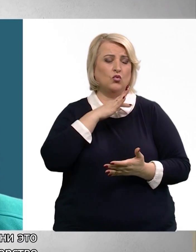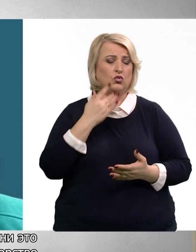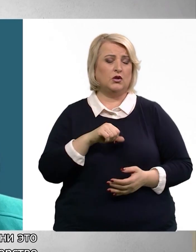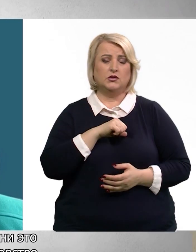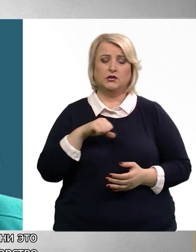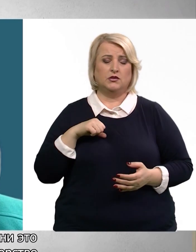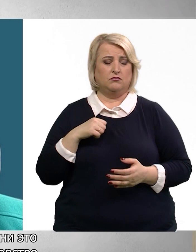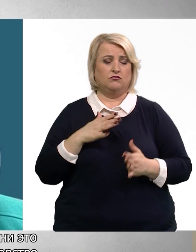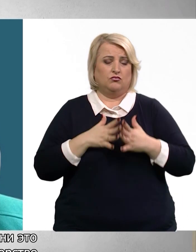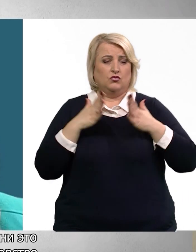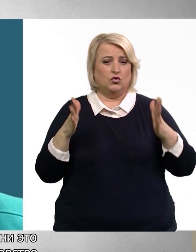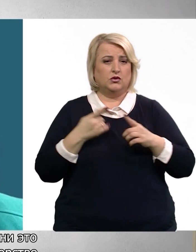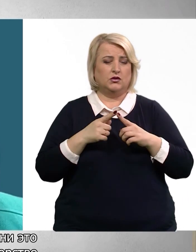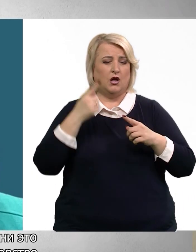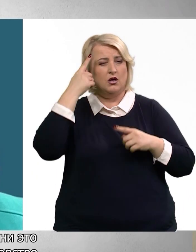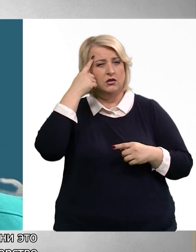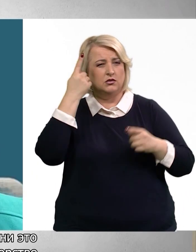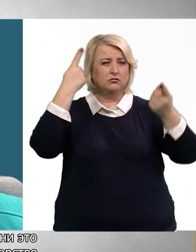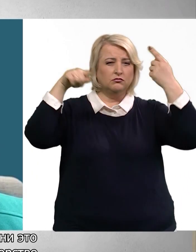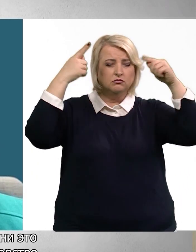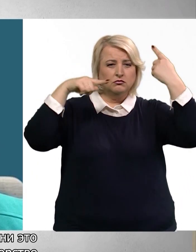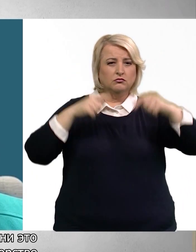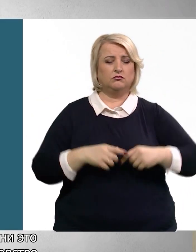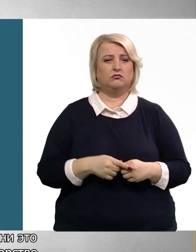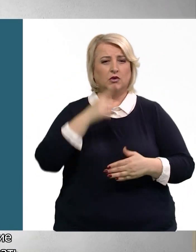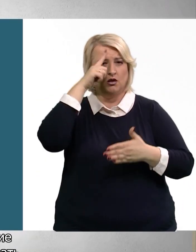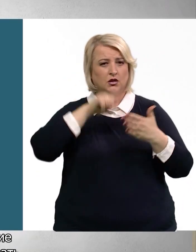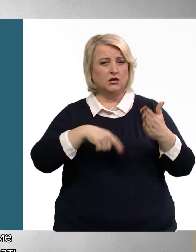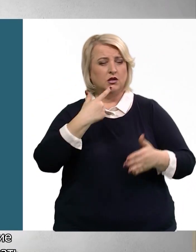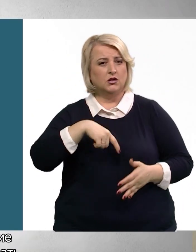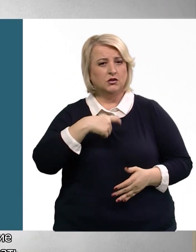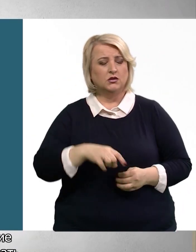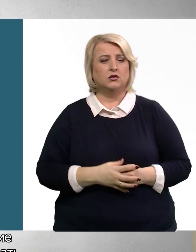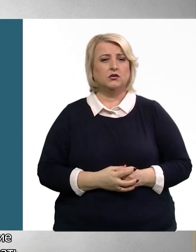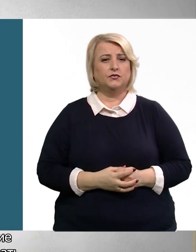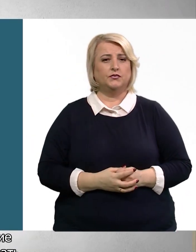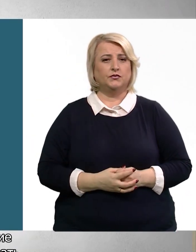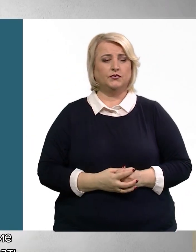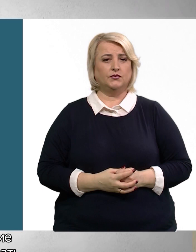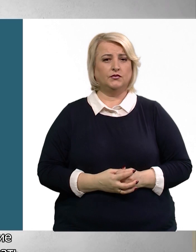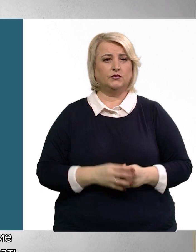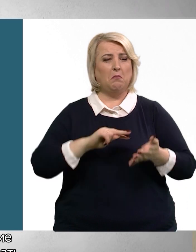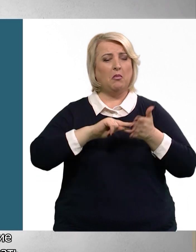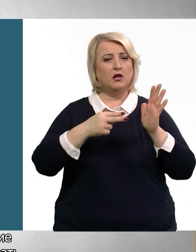Sunt multe, dar cel mai mult este gândirea creativă și inovația, încrederea în sine,